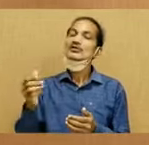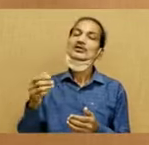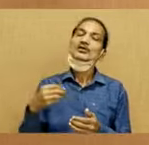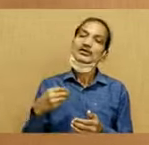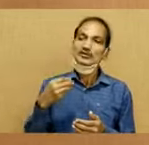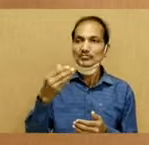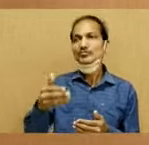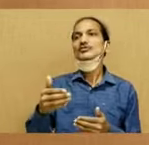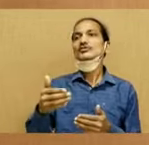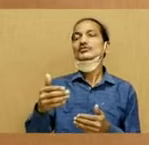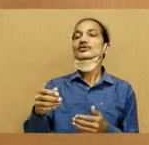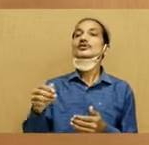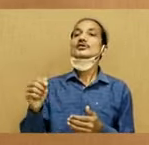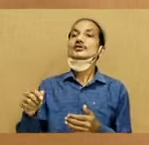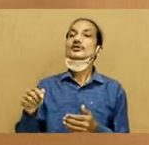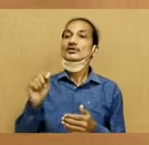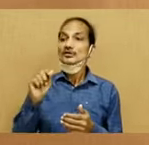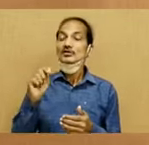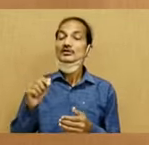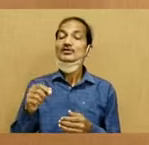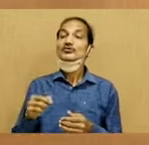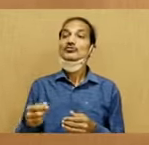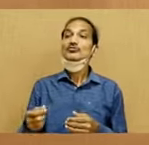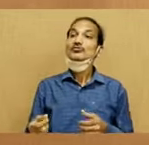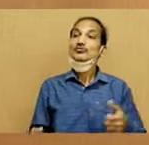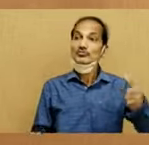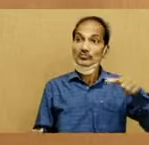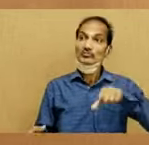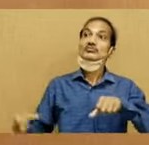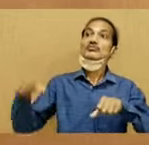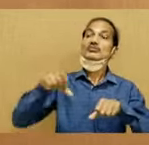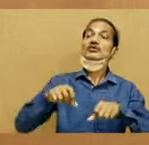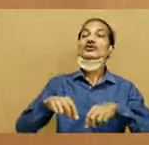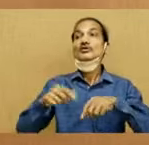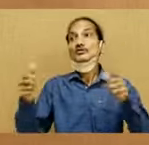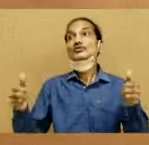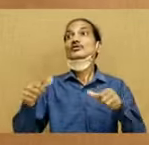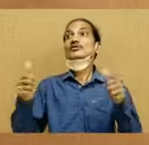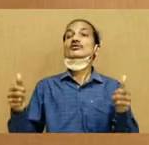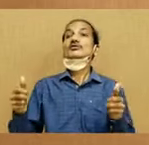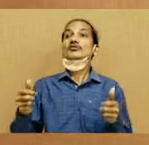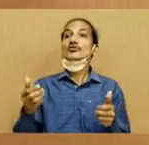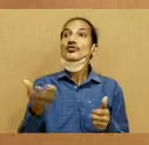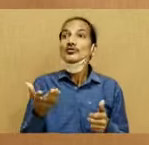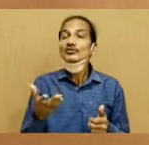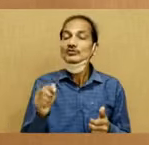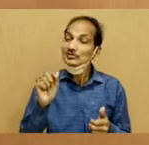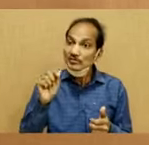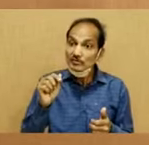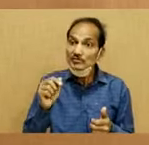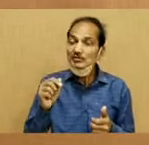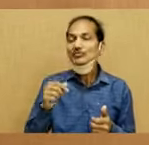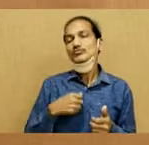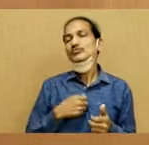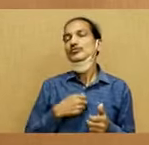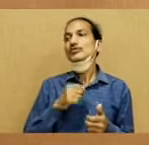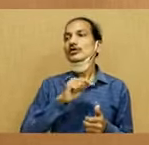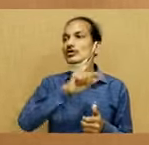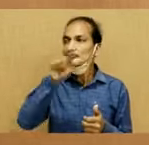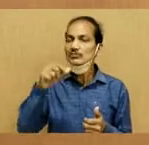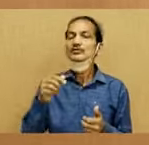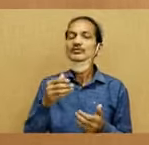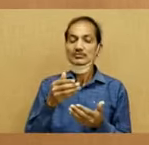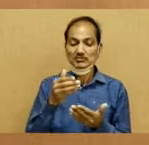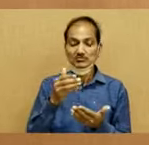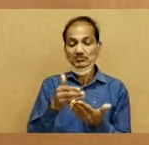ଅନ୍ୟାନ୍ୟ ବୈଜ୍ଞାନିକମାନଙ୍କର କ'ଣ ମତ ଅଛି ସେ ବିଷୟରେ ଆପଣଙ୍କୁ ଟିକେ ଅବଗତ କରିବି। ଆପଣ ଟିକେ ମନ ଦେଇକି ଶୁଣିବେ କ'ଣ କ'ଣ